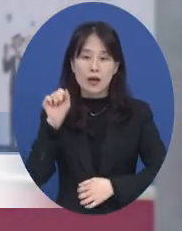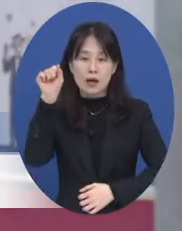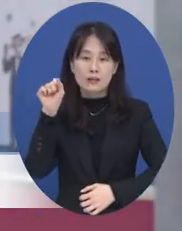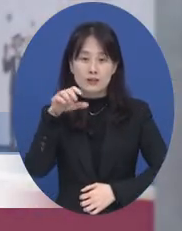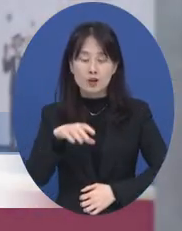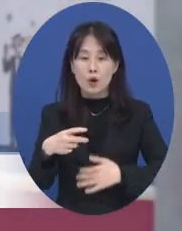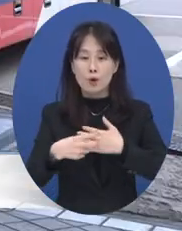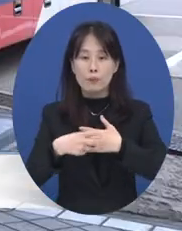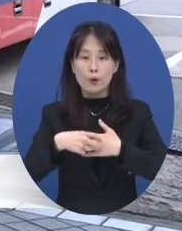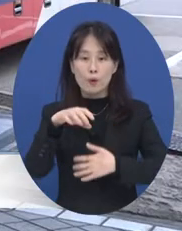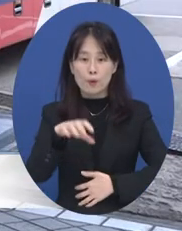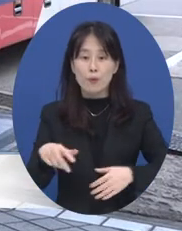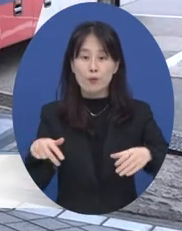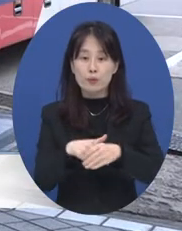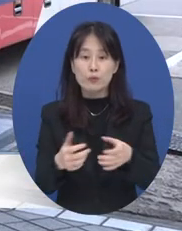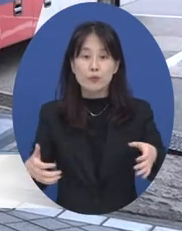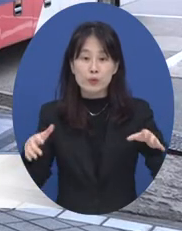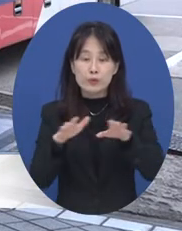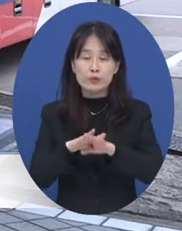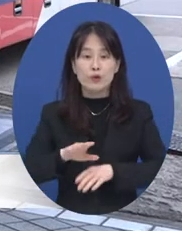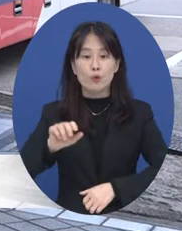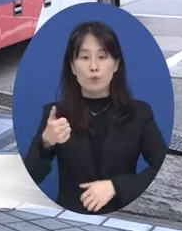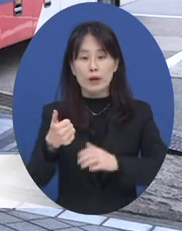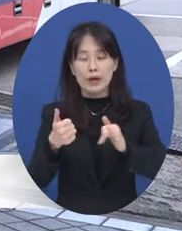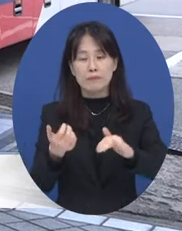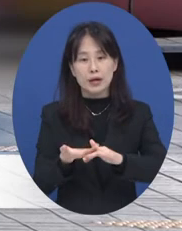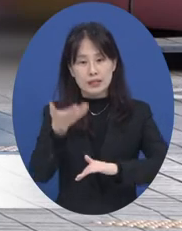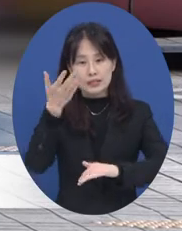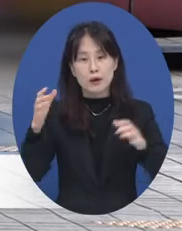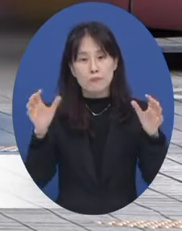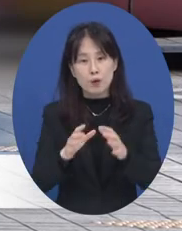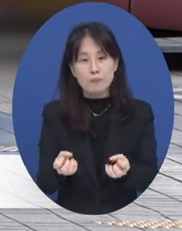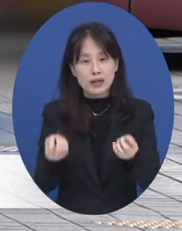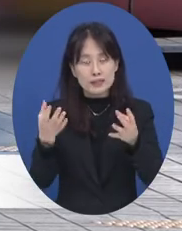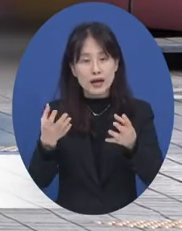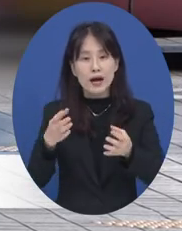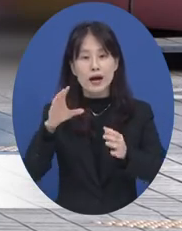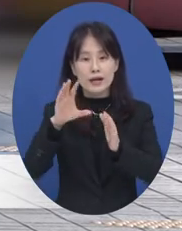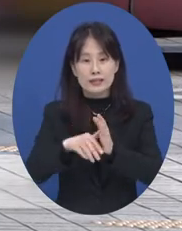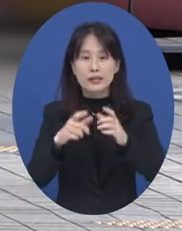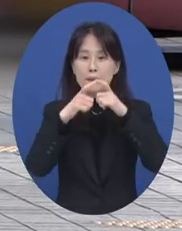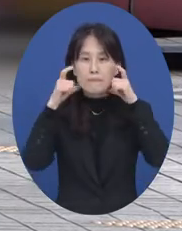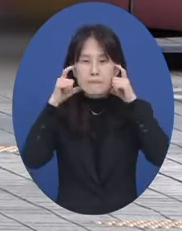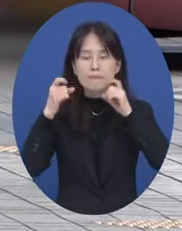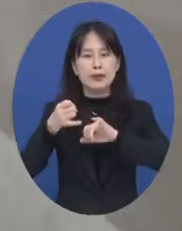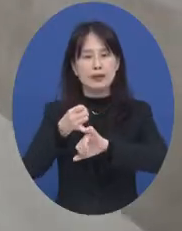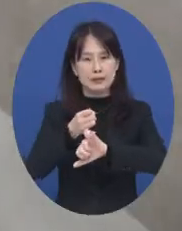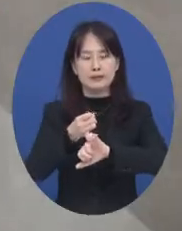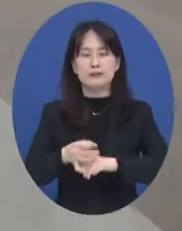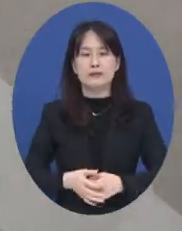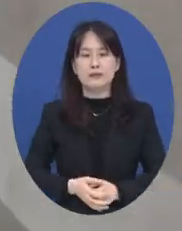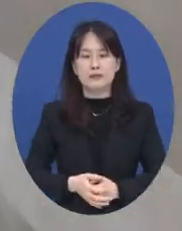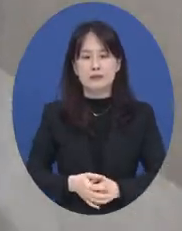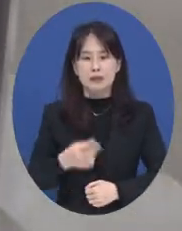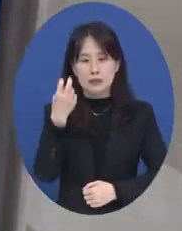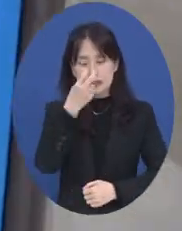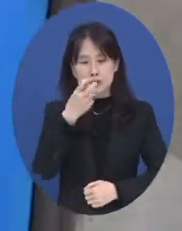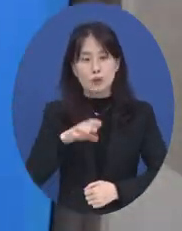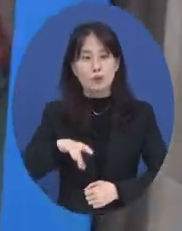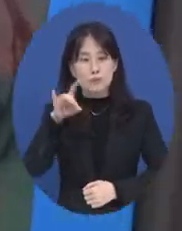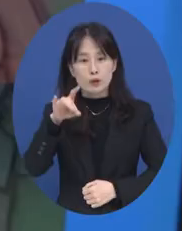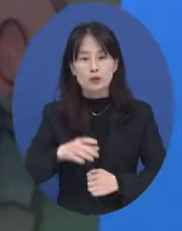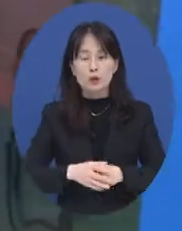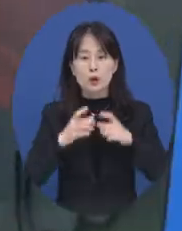의료기관 종교시설 500인 이상 모임이나 행사 등이 마스크 착용 의무 대상 입니다 단속 씨의 먼저